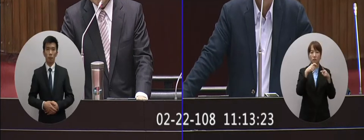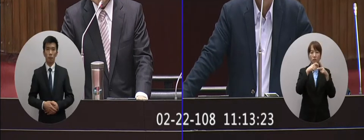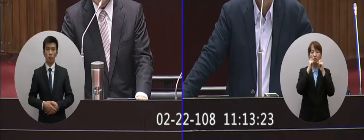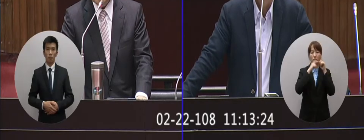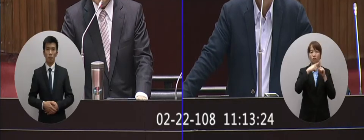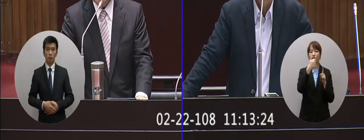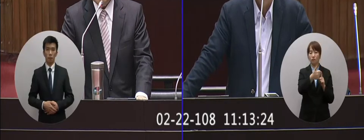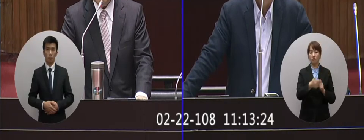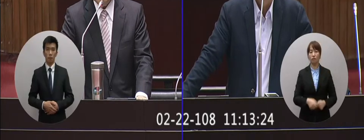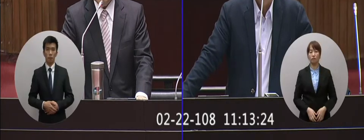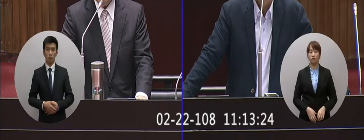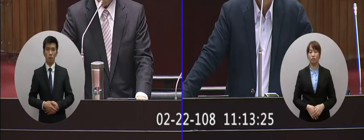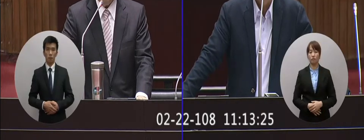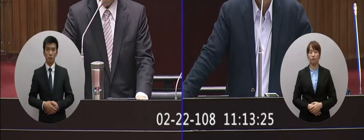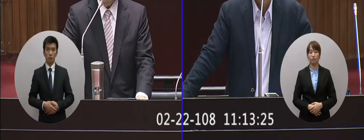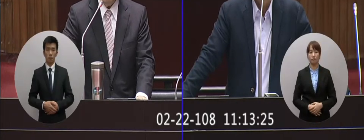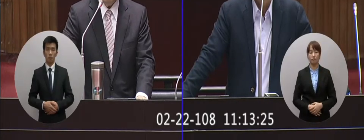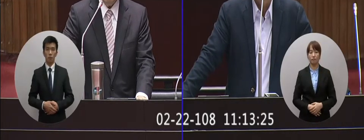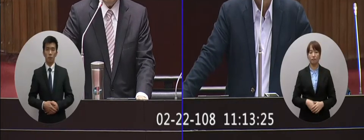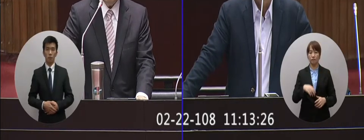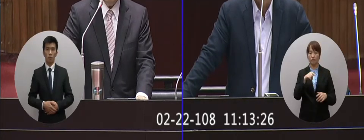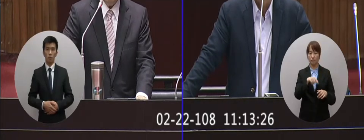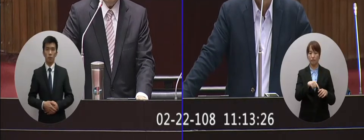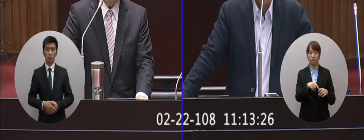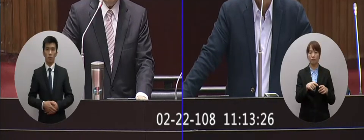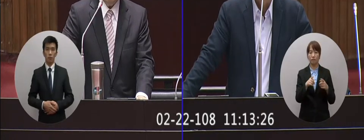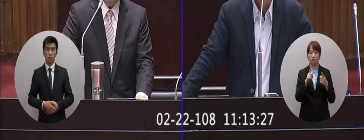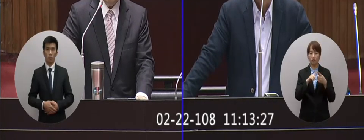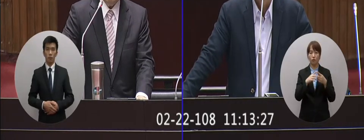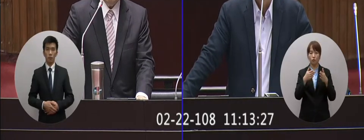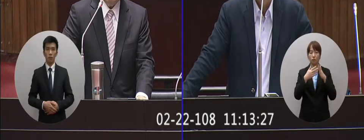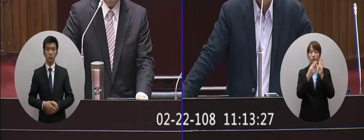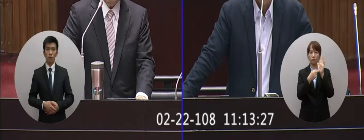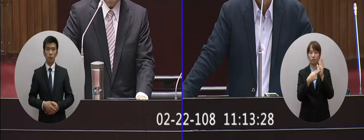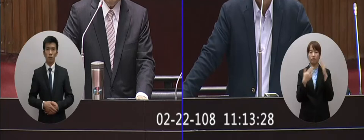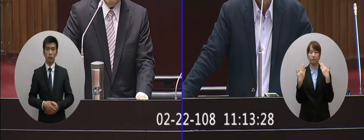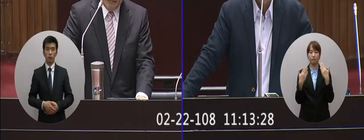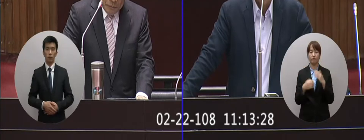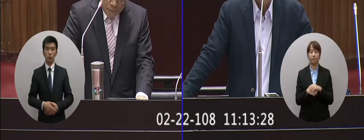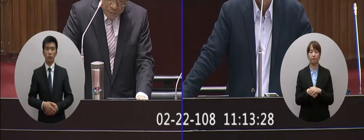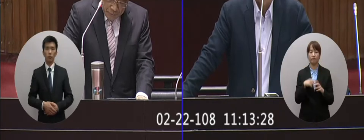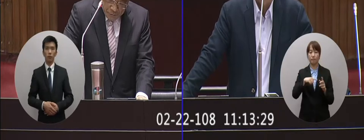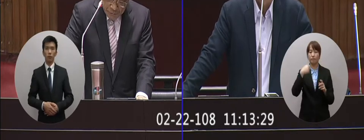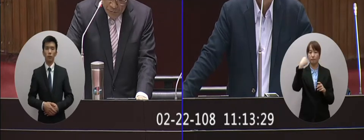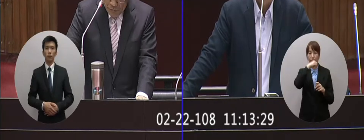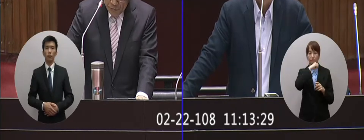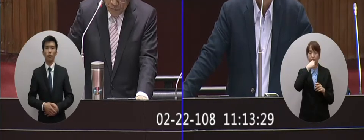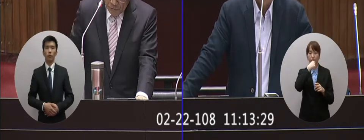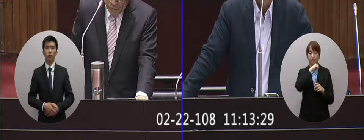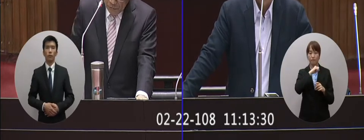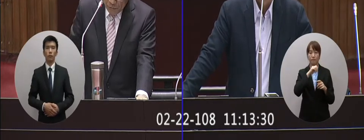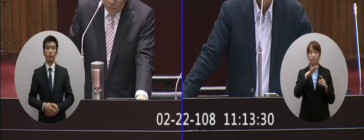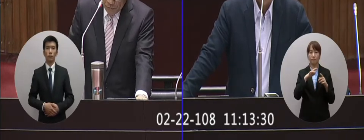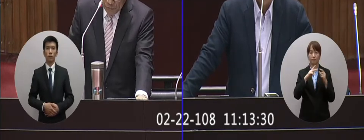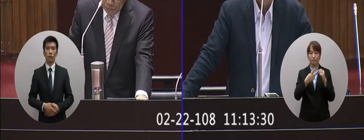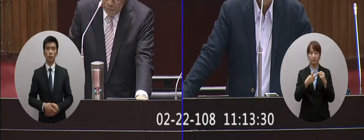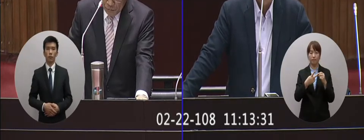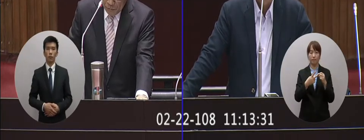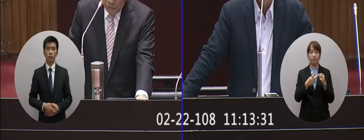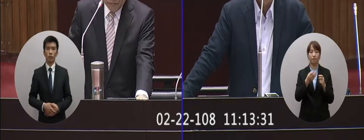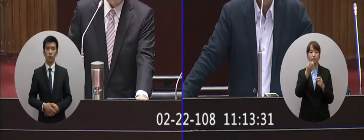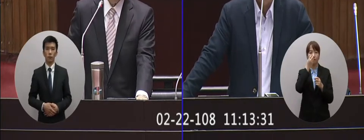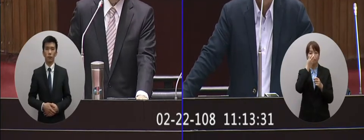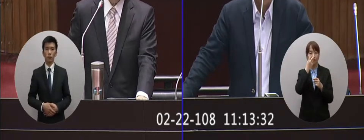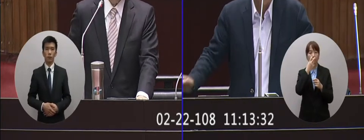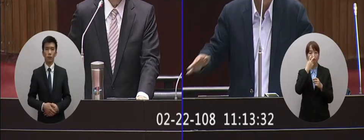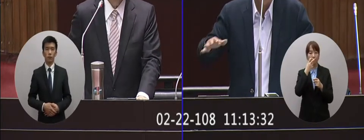错。我想这个部分我应该做一个澄清。啊，咱台湾哈，因为含香